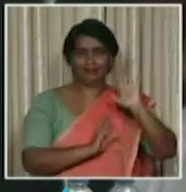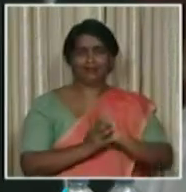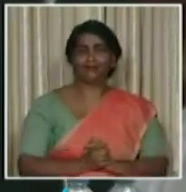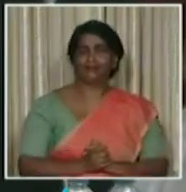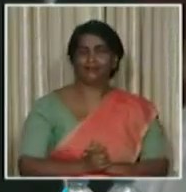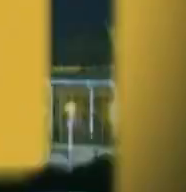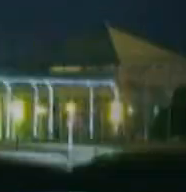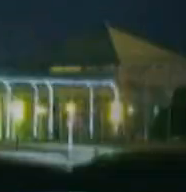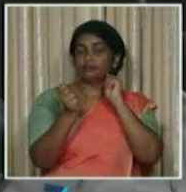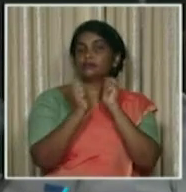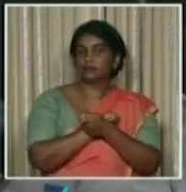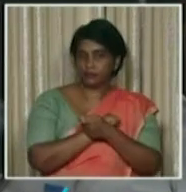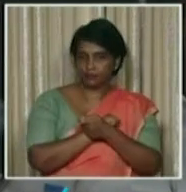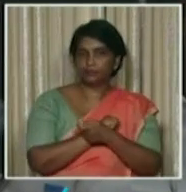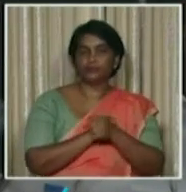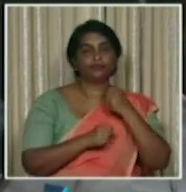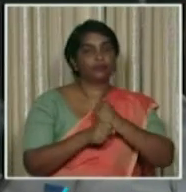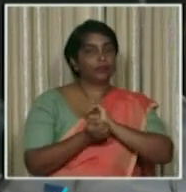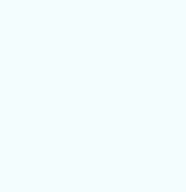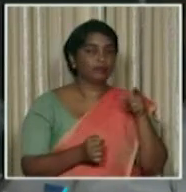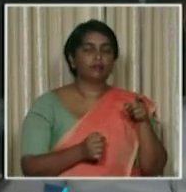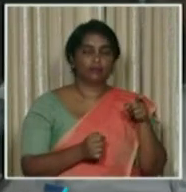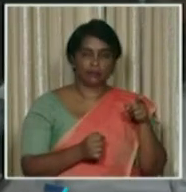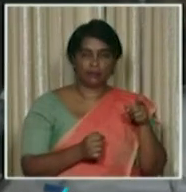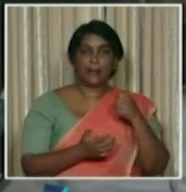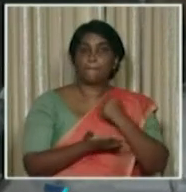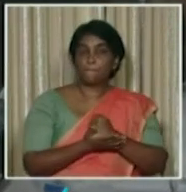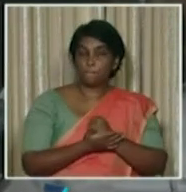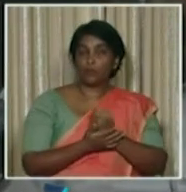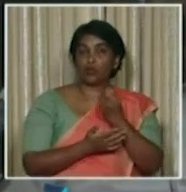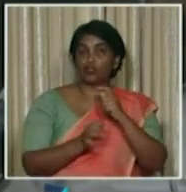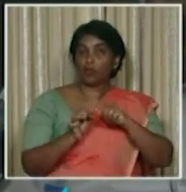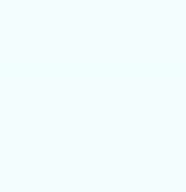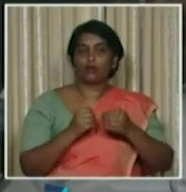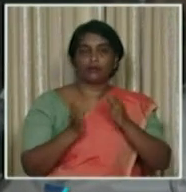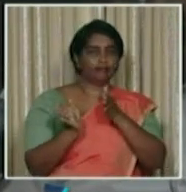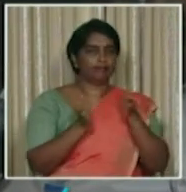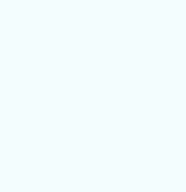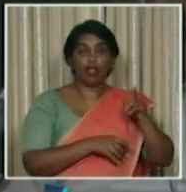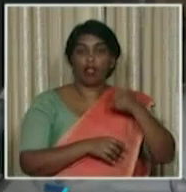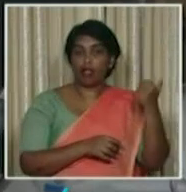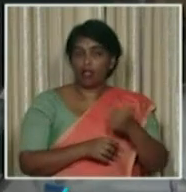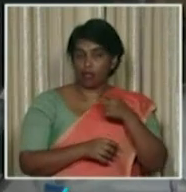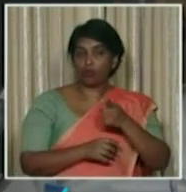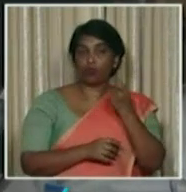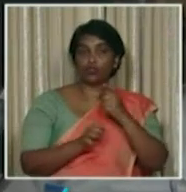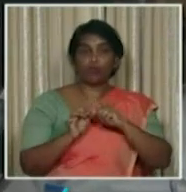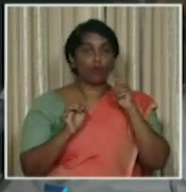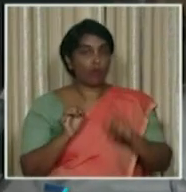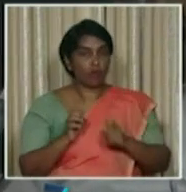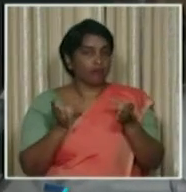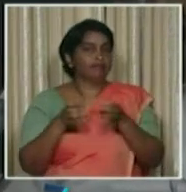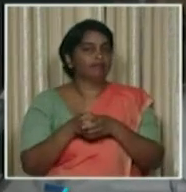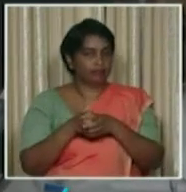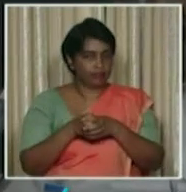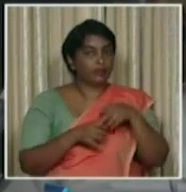මෙවට. හරි. භාණ්ඩාගාර ලේකම්තුමා මහ බැංකුවේ මුදල් මණ්ඩලයෙන් අයින් කරලා තියෙනවා. ඒ වෙනුවට අලුත් මුදල් මණ්ඩලයක් පත් කරලා